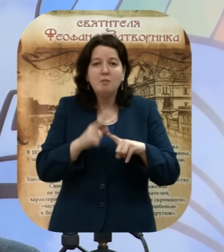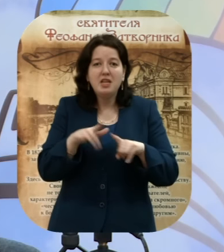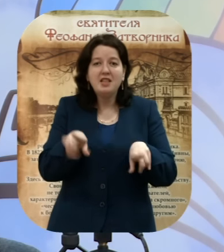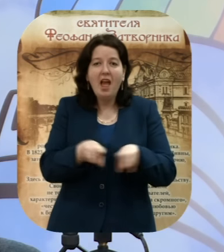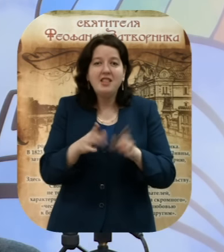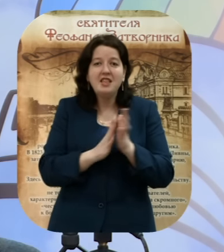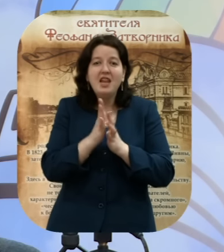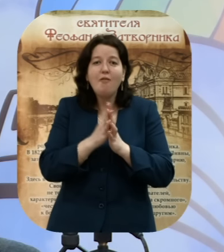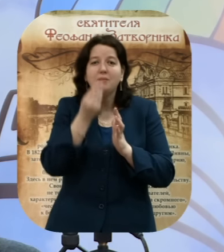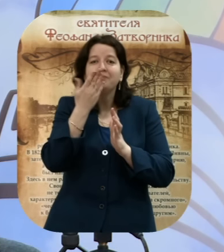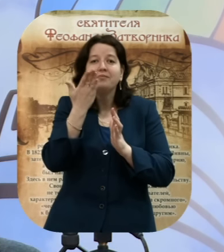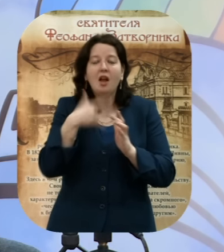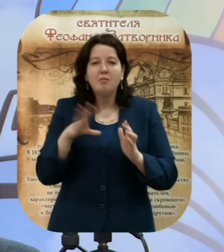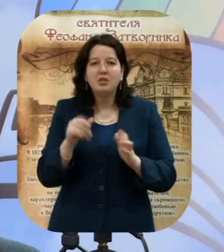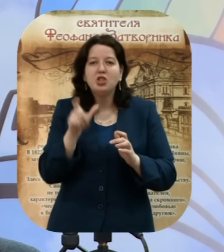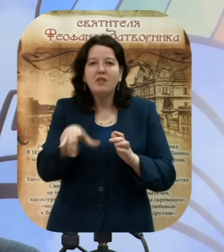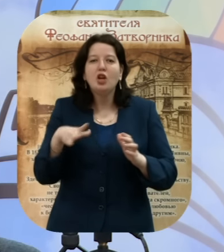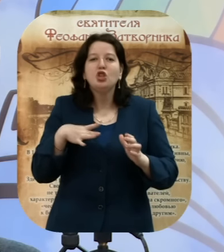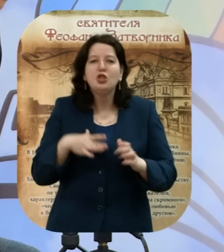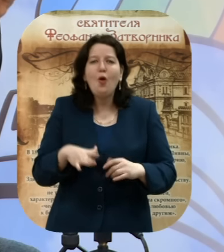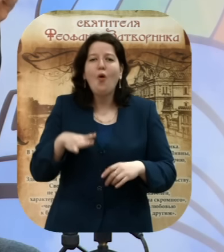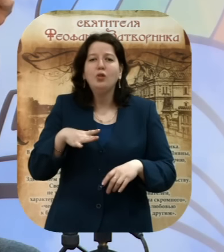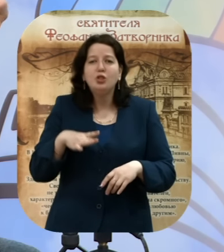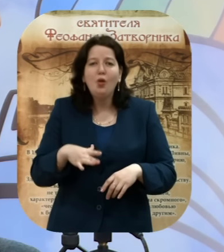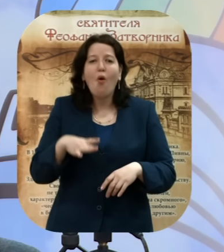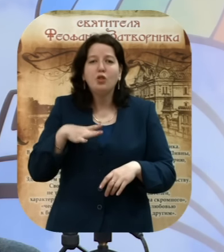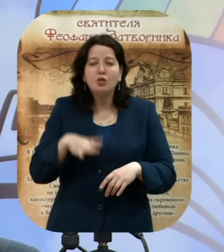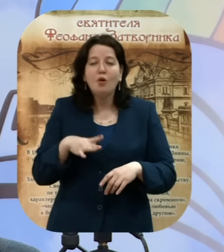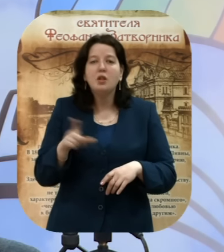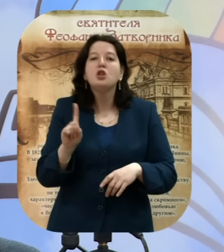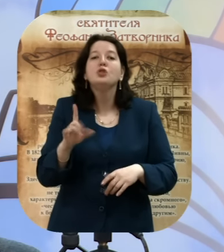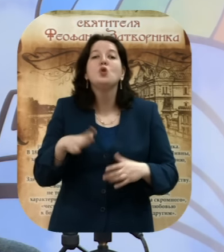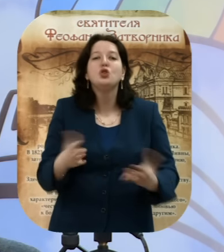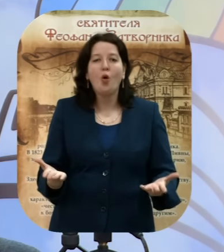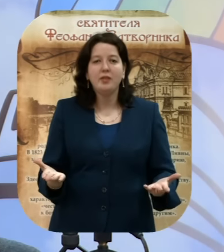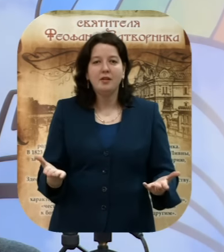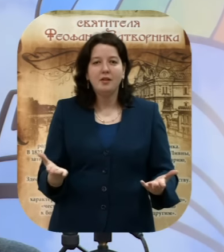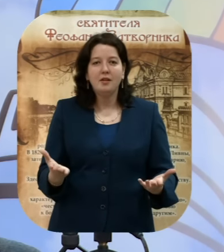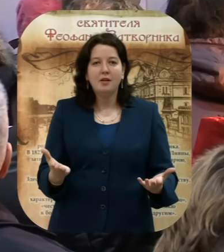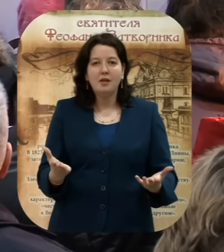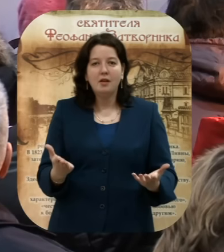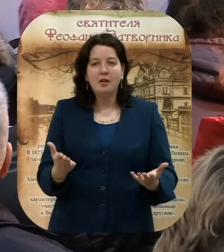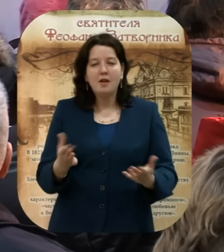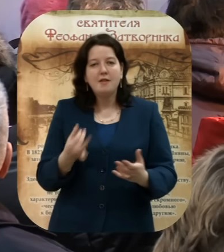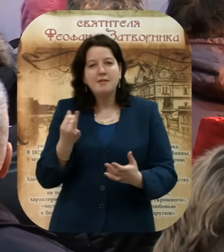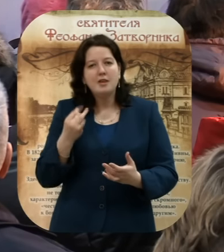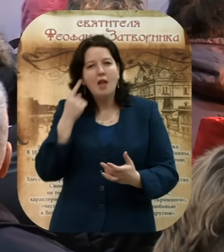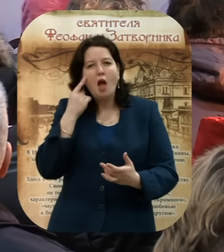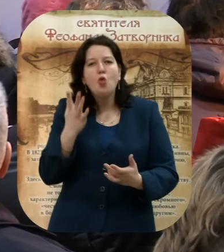все ждем, ждем, ждем. Интересно, о чем мы ждем? Любопытно, мы думаем. А чего же мы